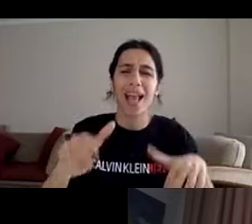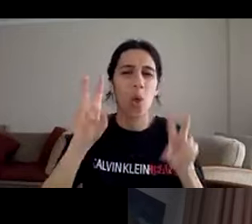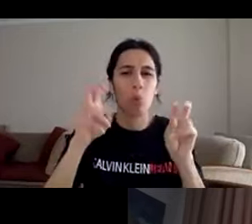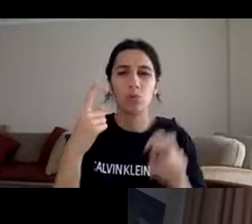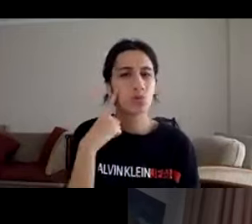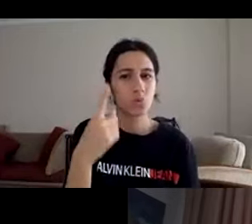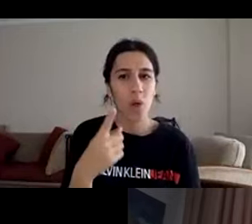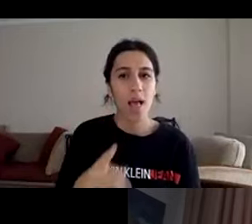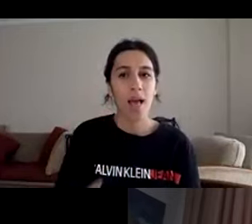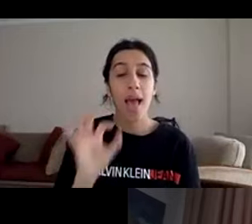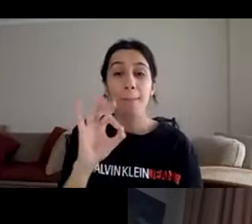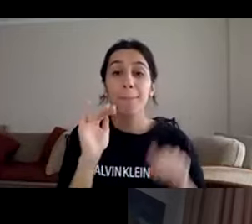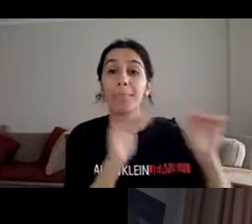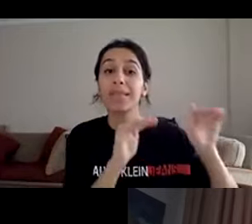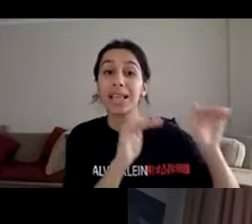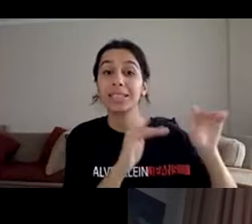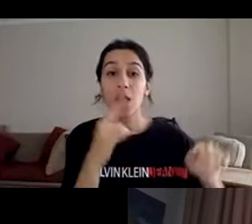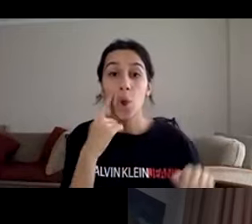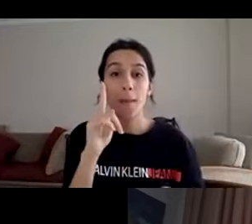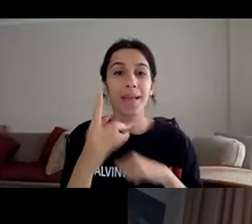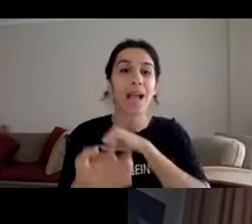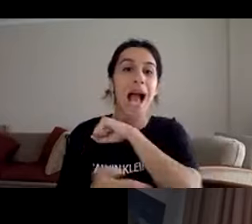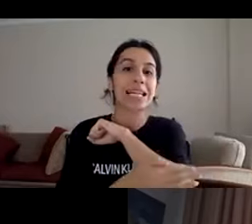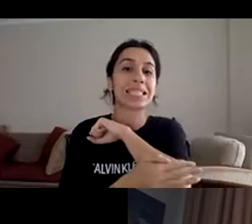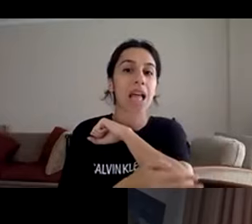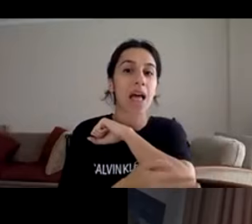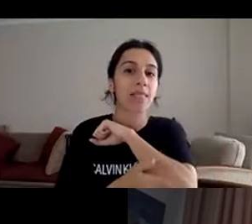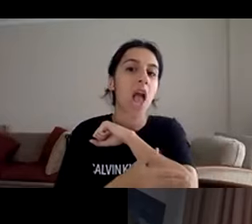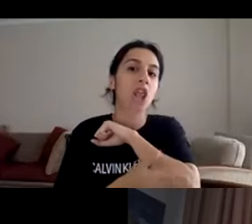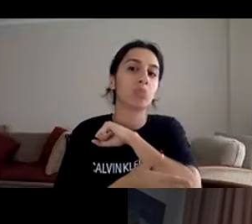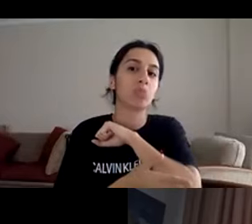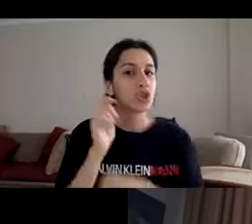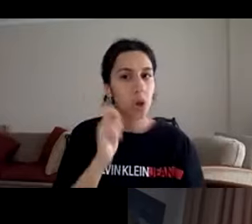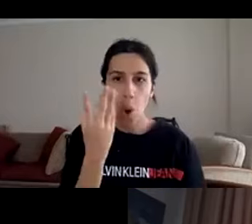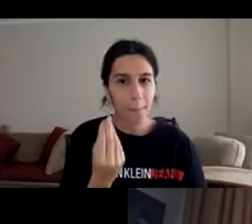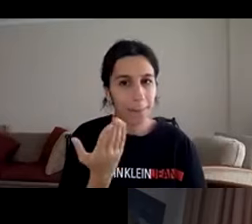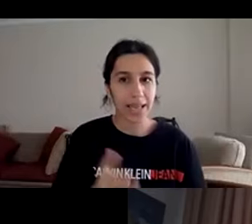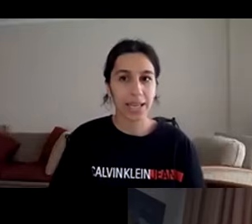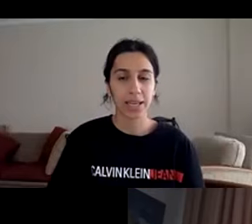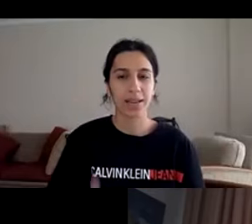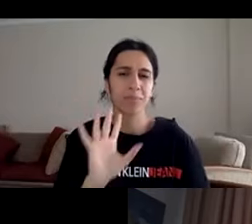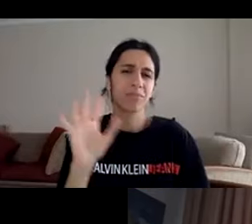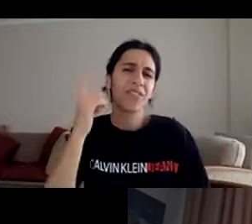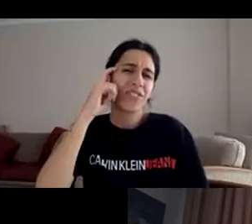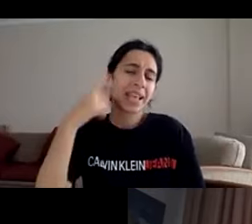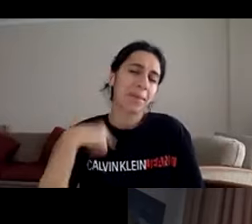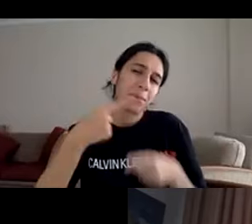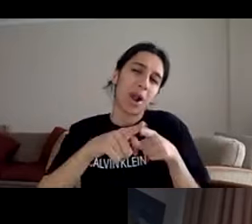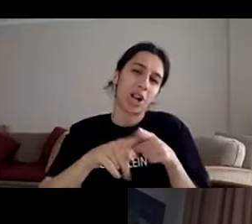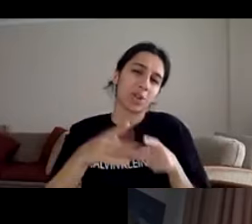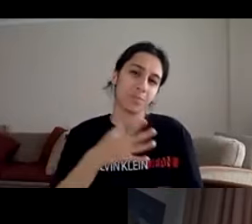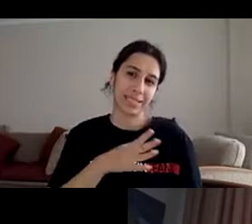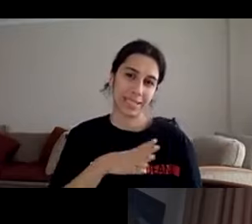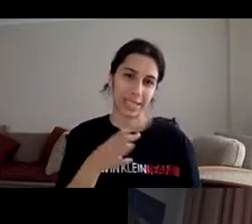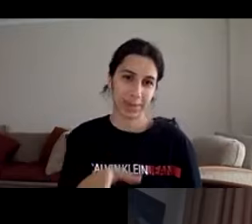insanlara sürekli destek olan bir asistan geliştirilebilir belki. Cazip. Sadece paylaşmak istedim. Bu